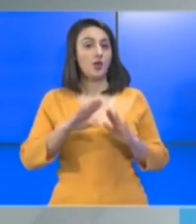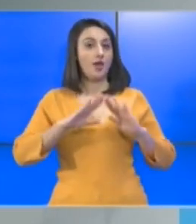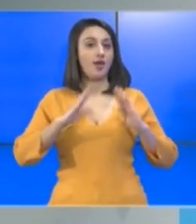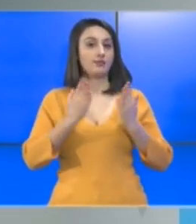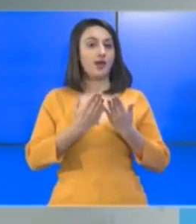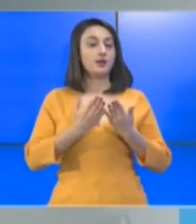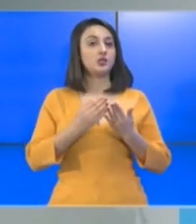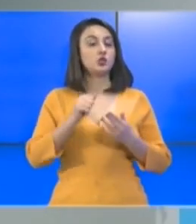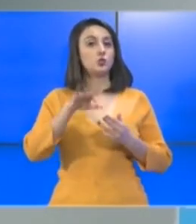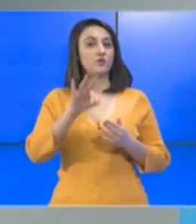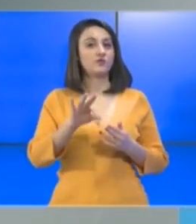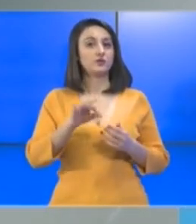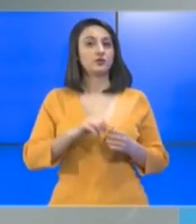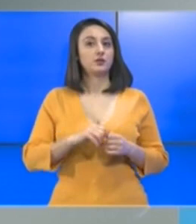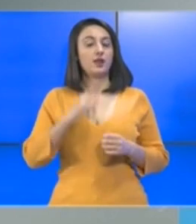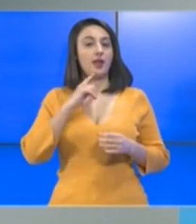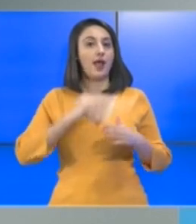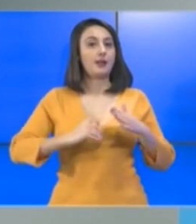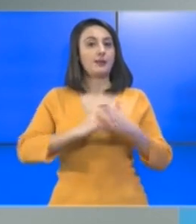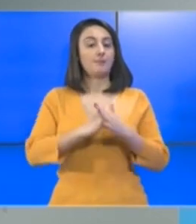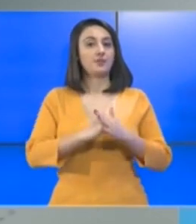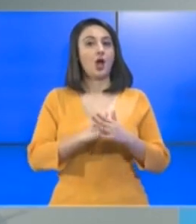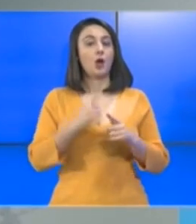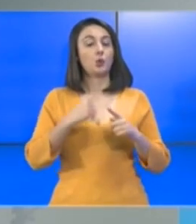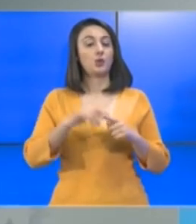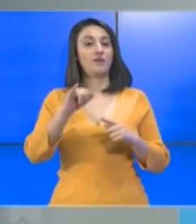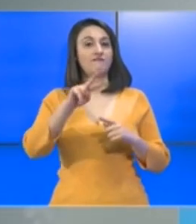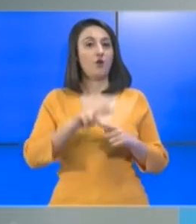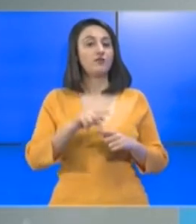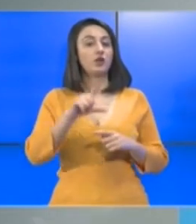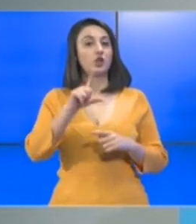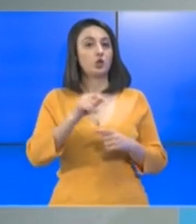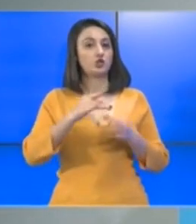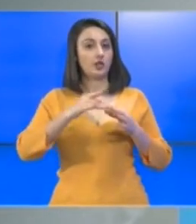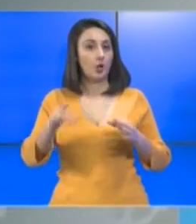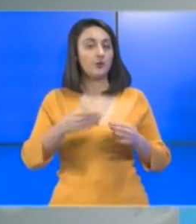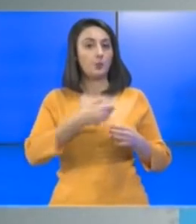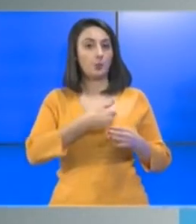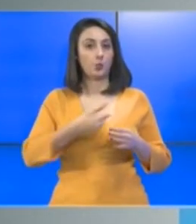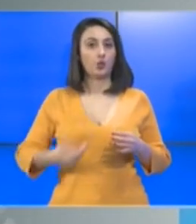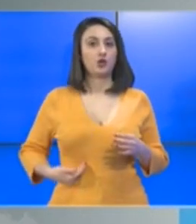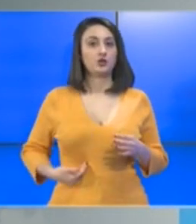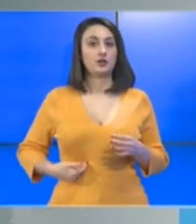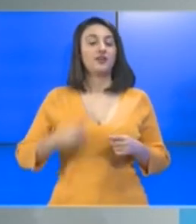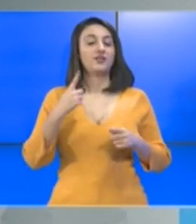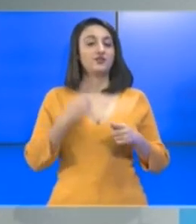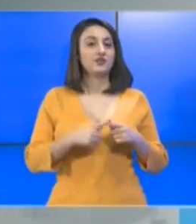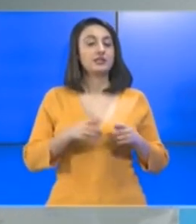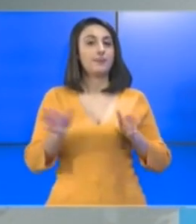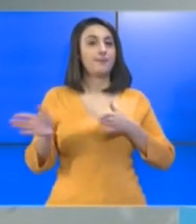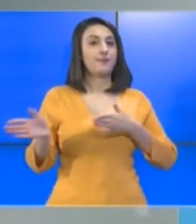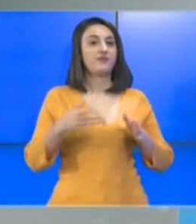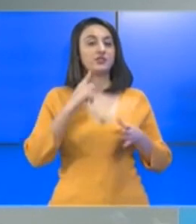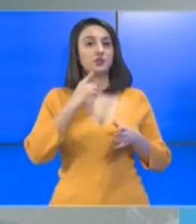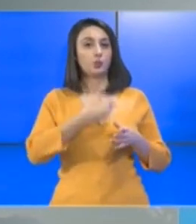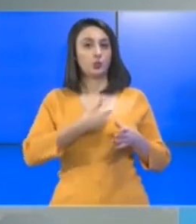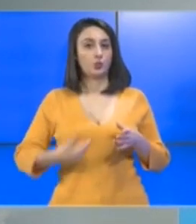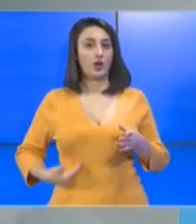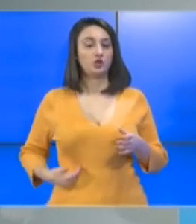hectare de stuf și de arbuști la limita cu Ilfovul, la 20 de kilometri București, exact pe vânt spre